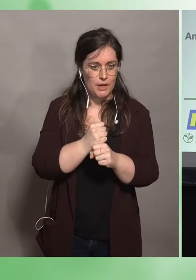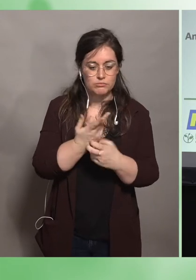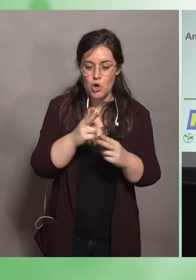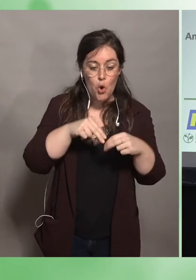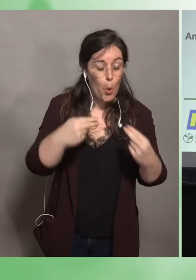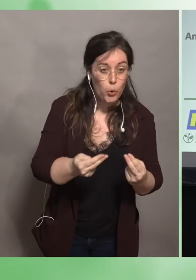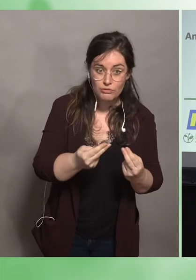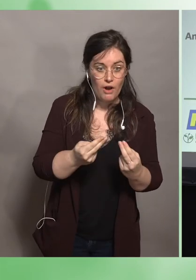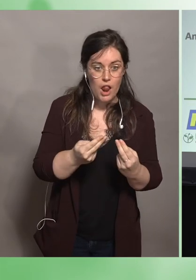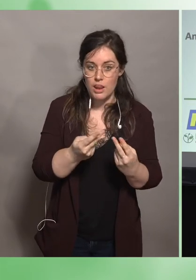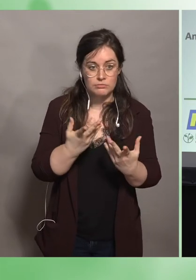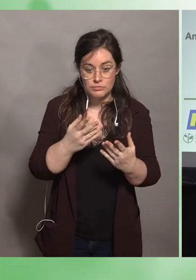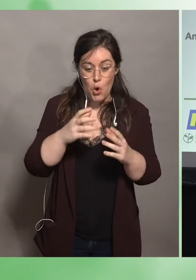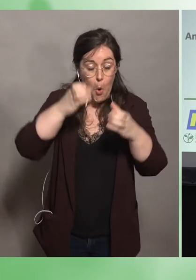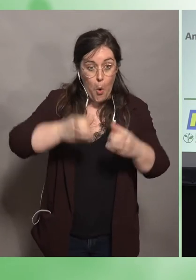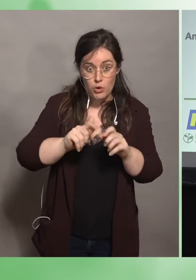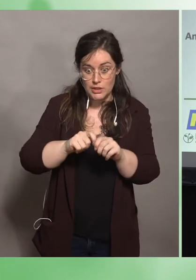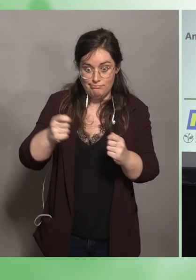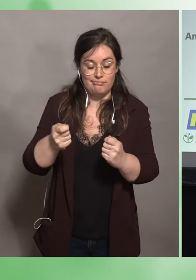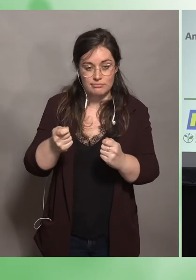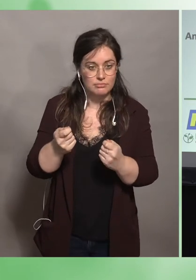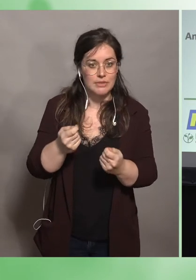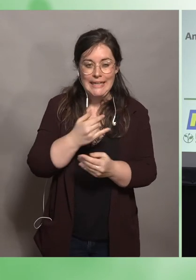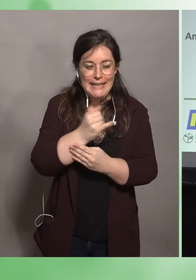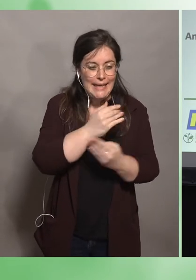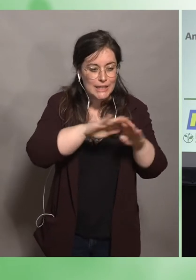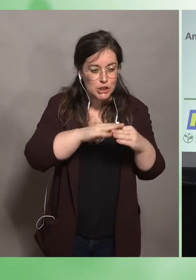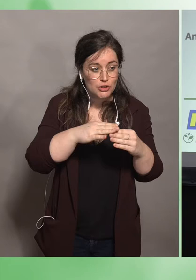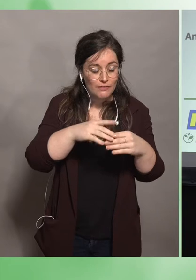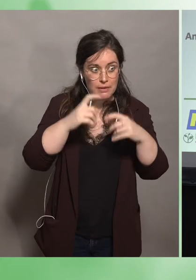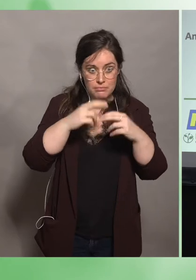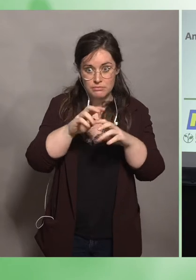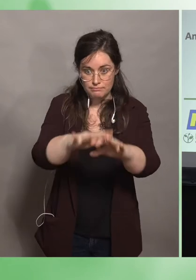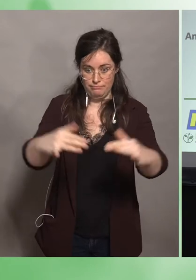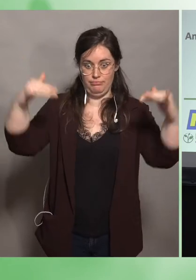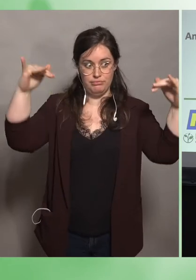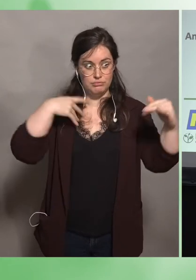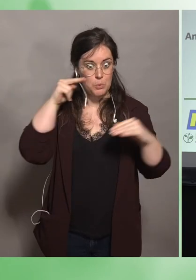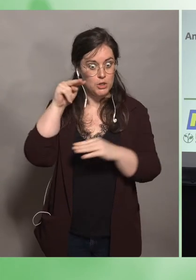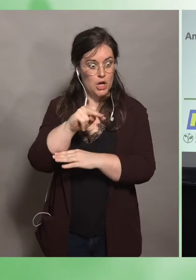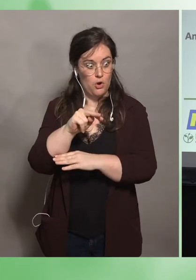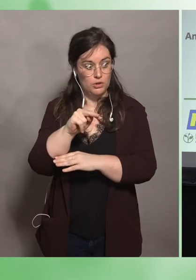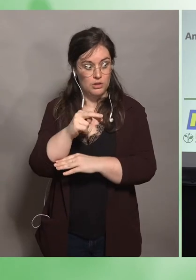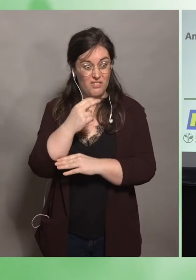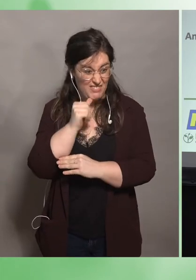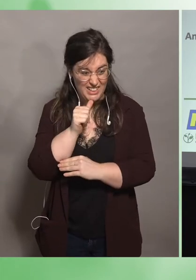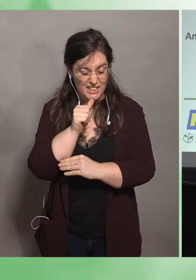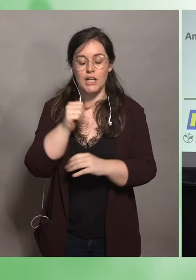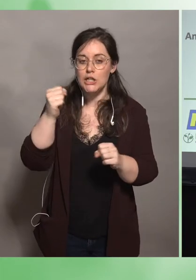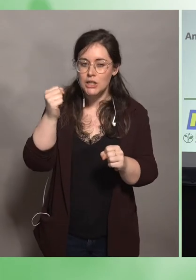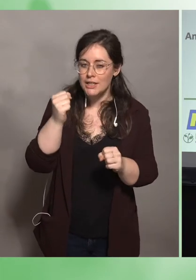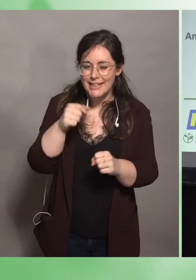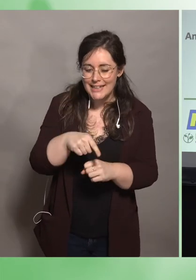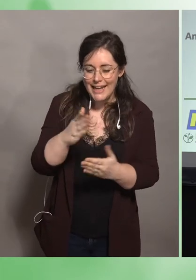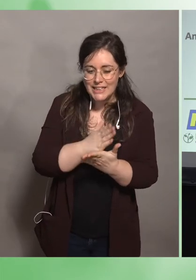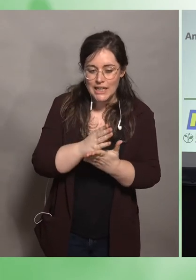wenn die Hose reißt, und der jeder im Schwimmstadion zuschauen kann und sie das nicht wollen. Diese Entscheidung, die treffen sie nicht